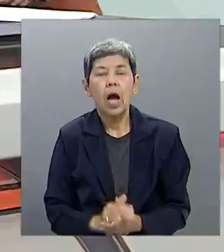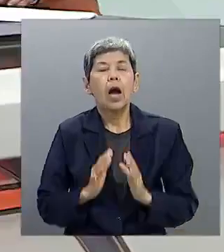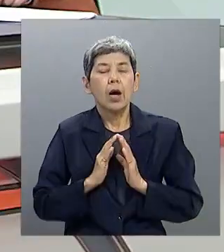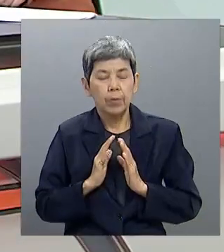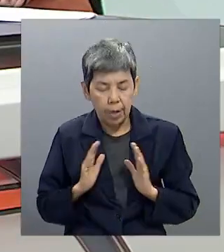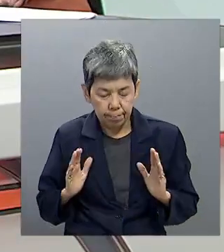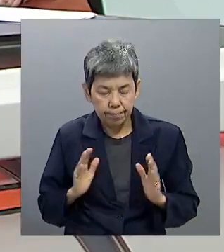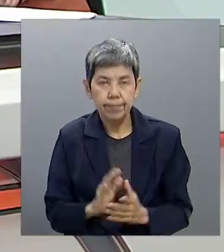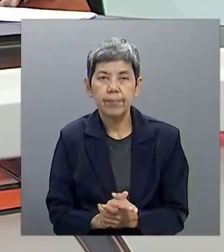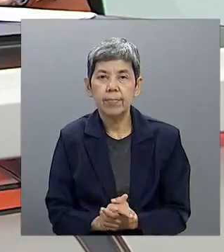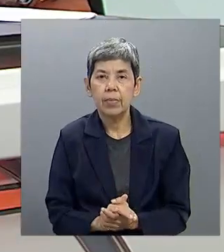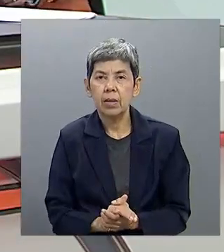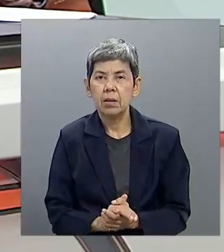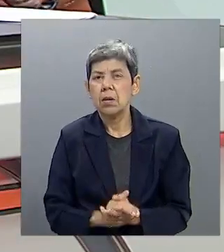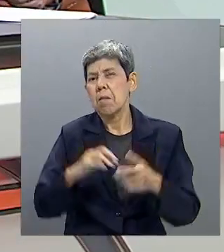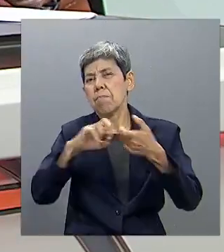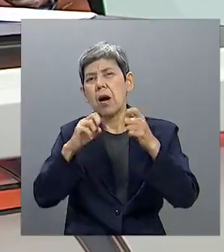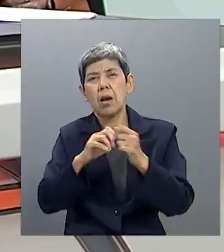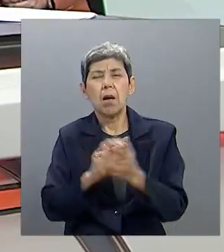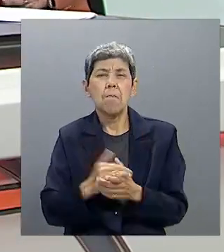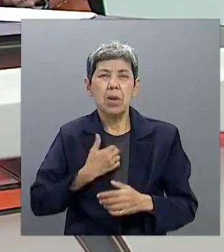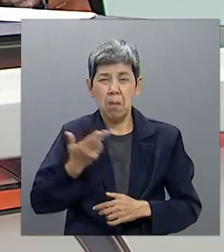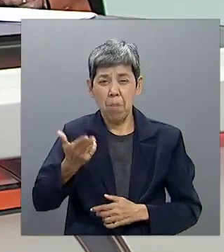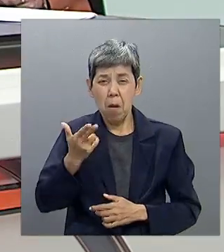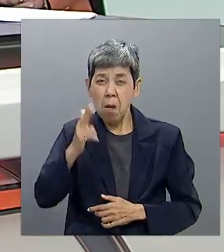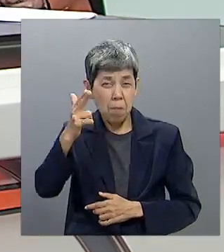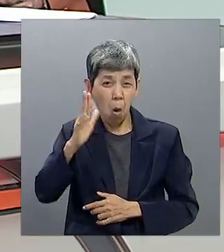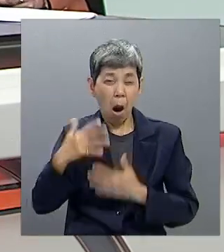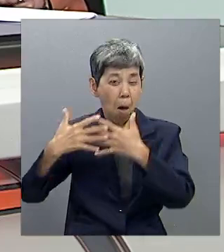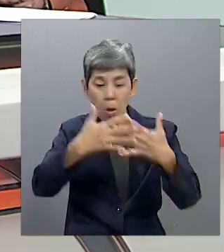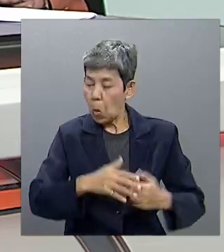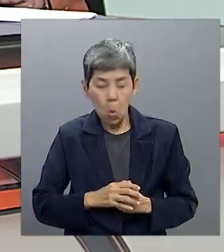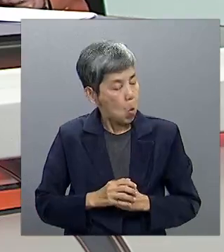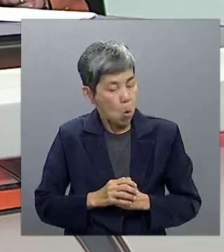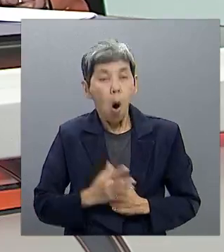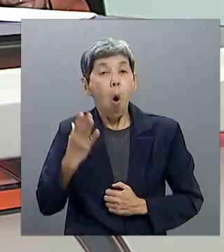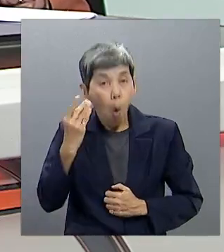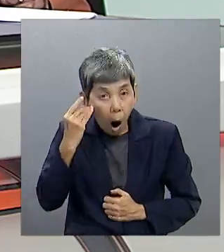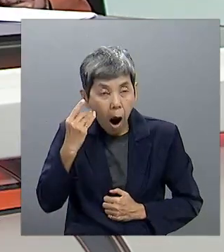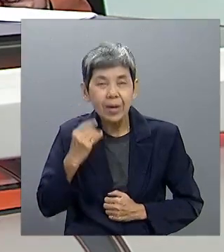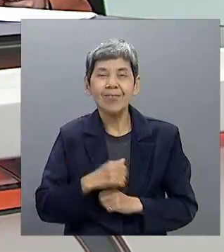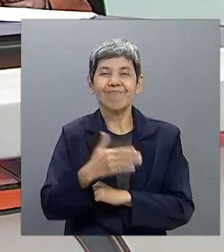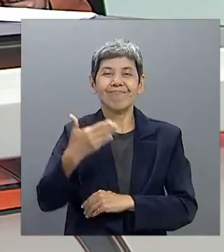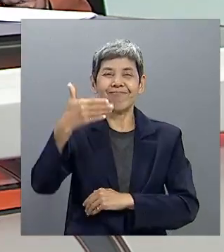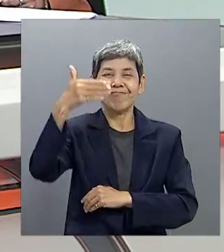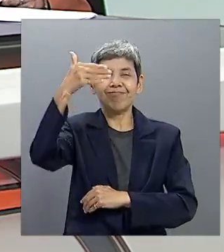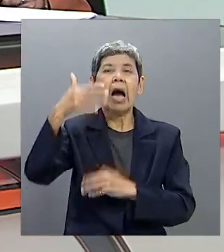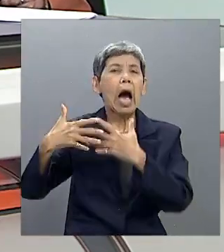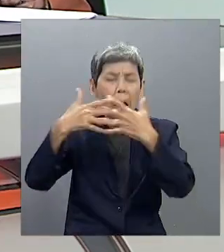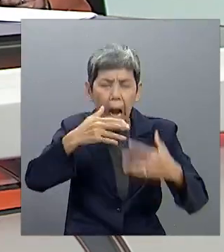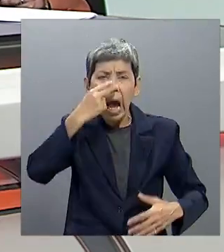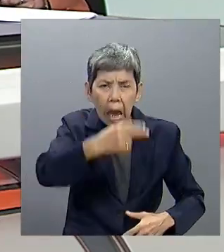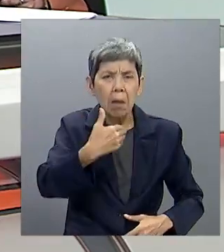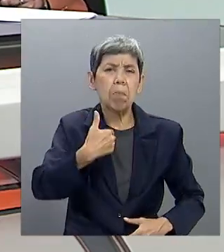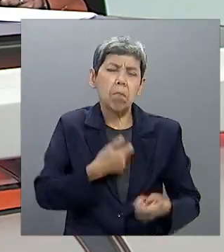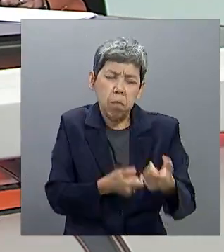โอ๊ยลูกค้าเหตุรุนแรงจากปืนในสหรัฐอเมริกายังคงเกิดขึ้นต่อเนื่องเมื่อวานนี้เป็นวันชาติสหรัฐก็ยังมีเหตุกราดยิงเกิดขึ้น